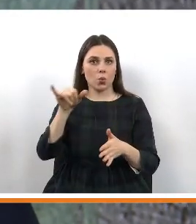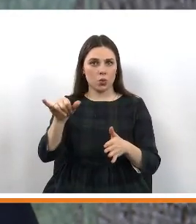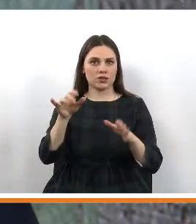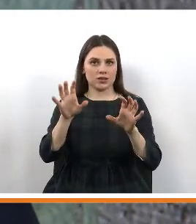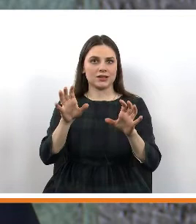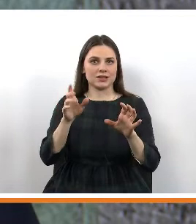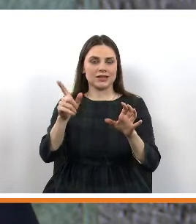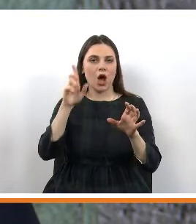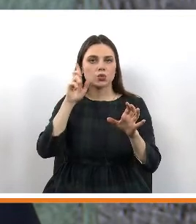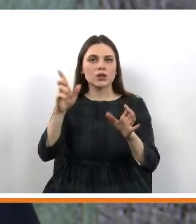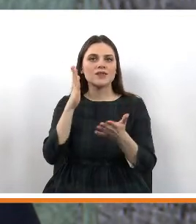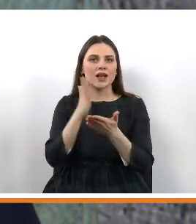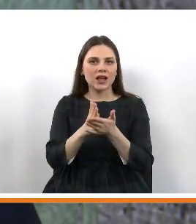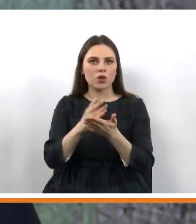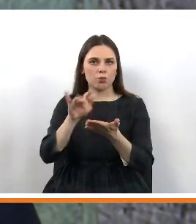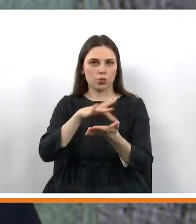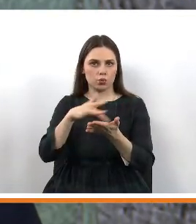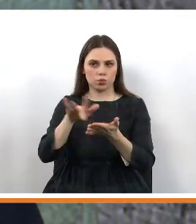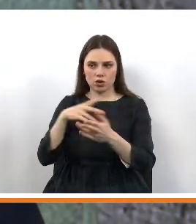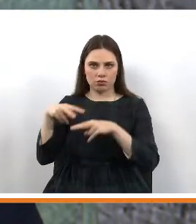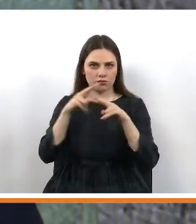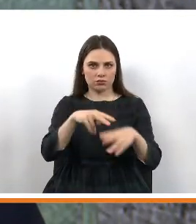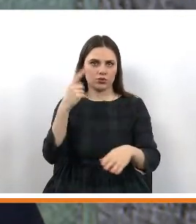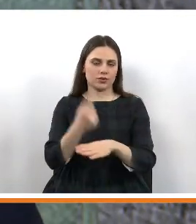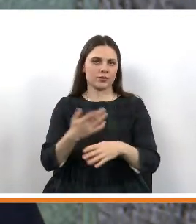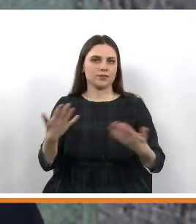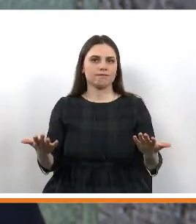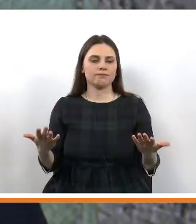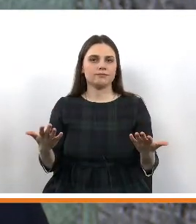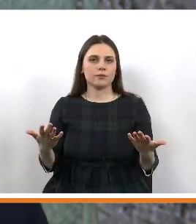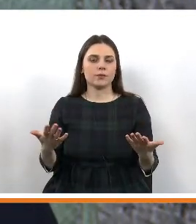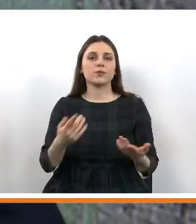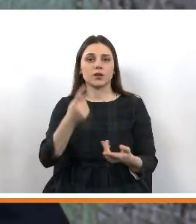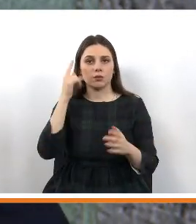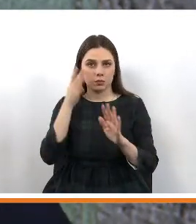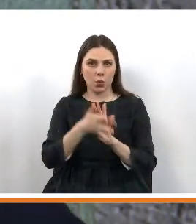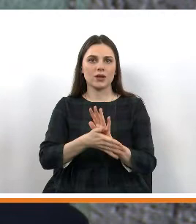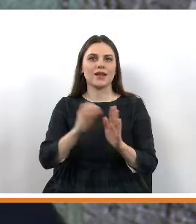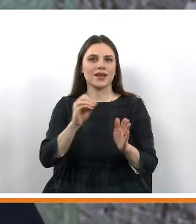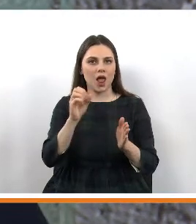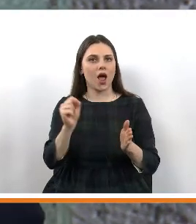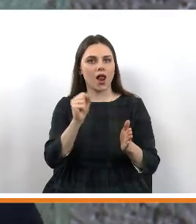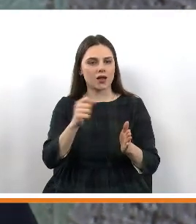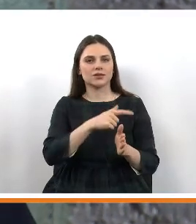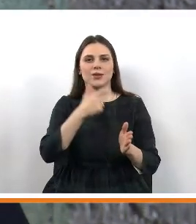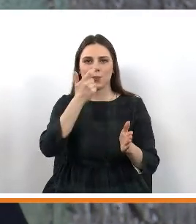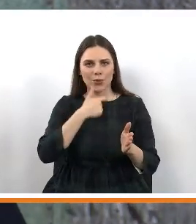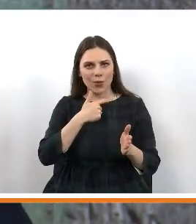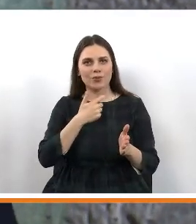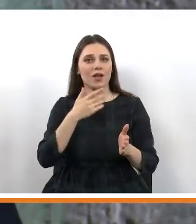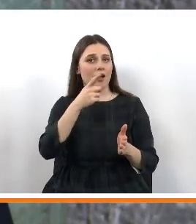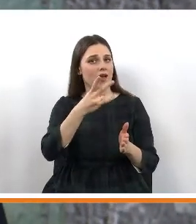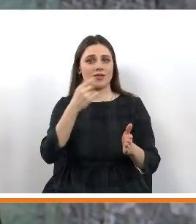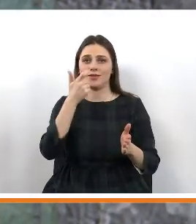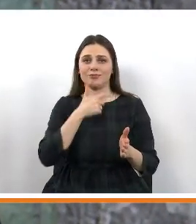Из этого бюджета пожертвовать ничего нельзя. Поэтому вот я понимаю, Елена Алексеевна, человек дипломатичный, а я-то нет, за это